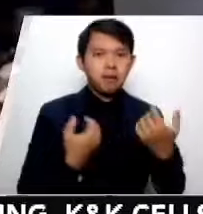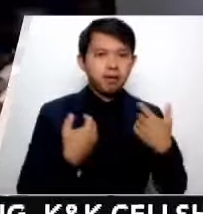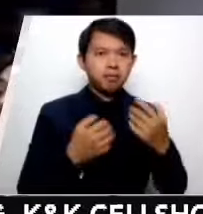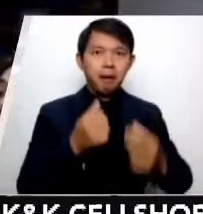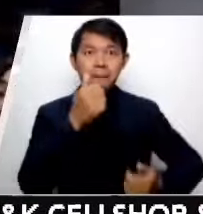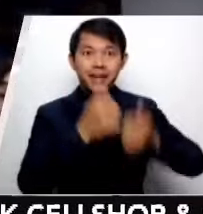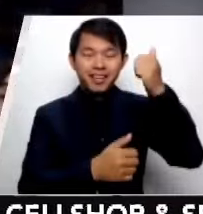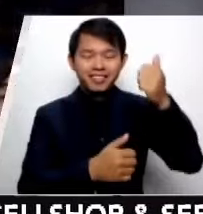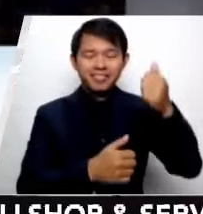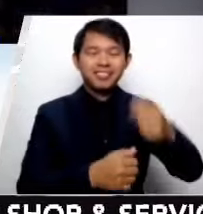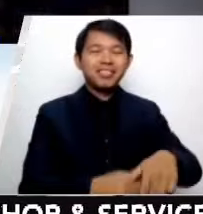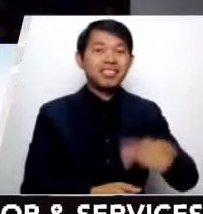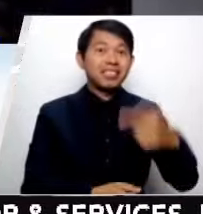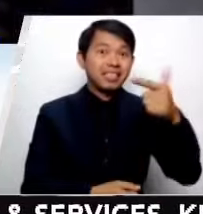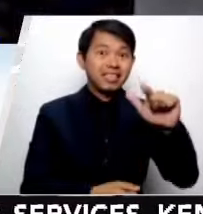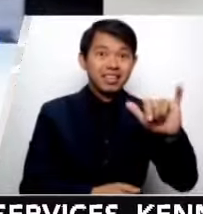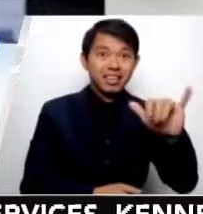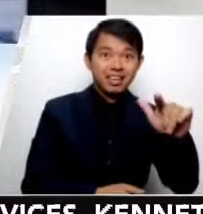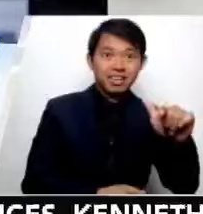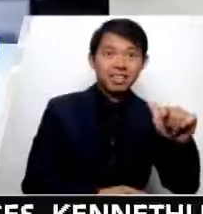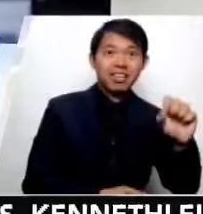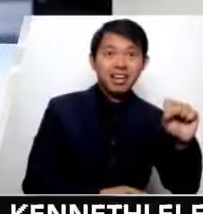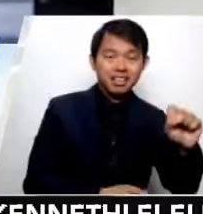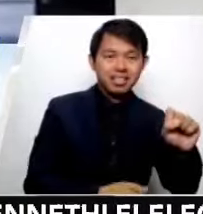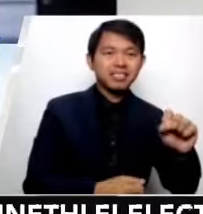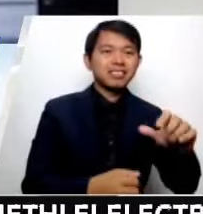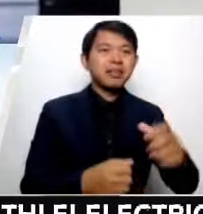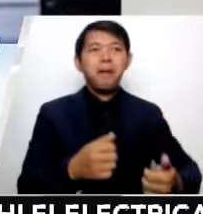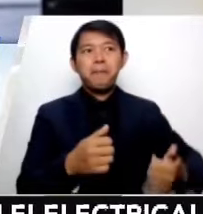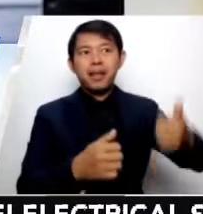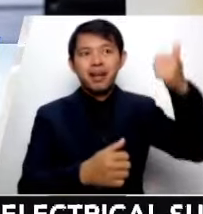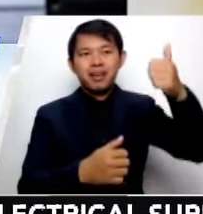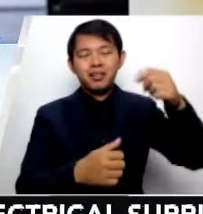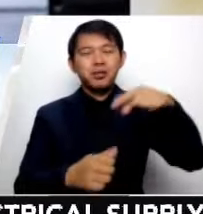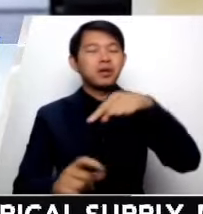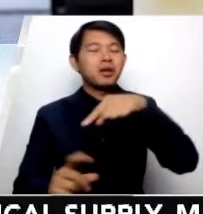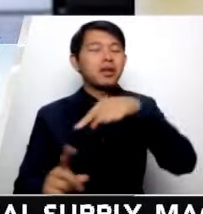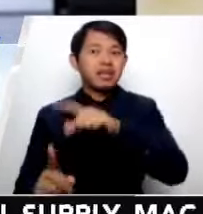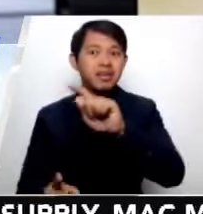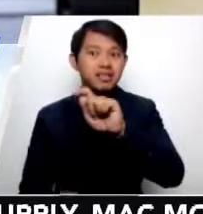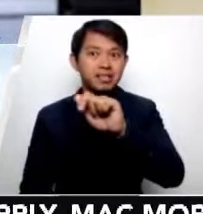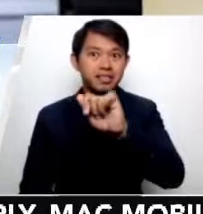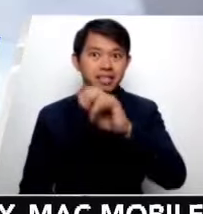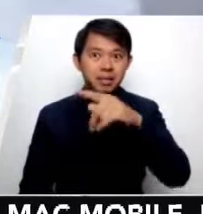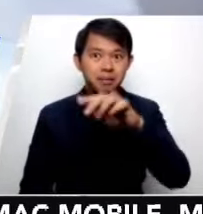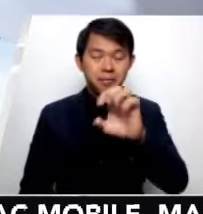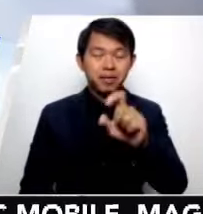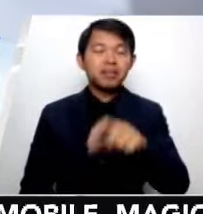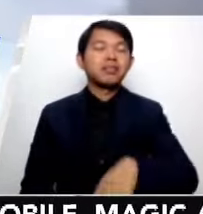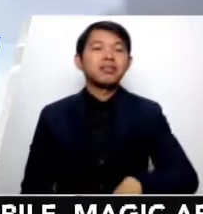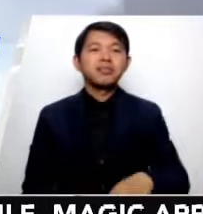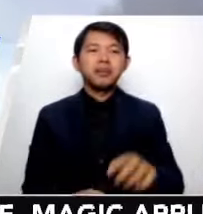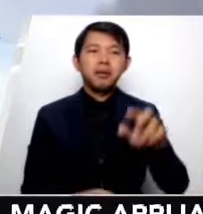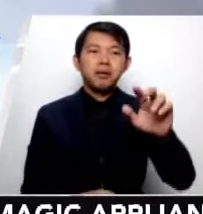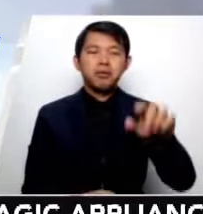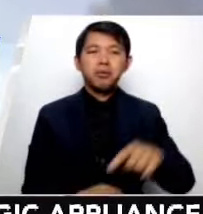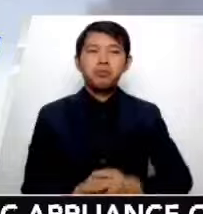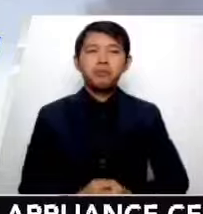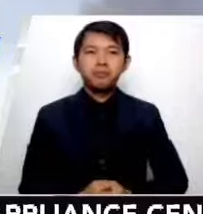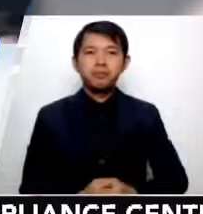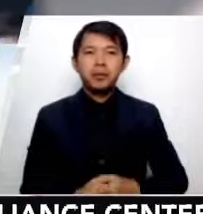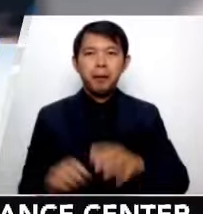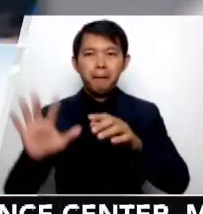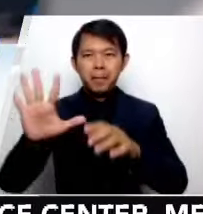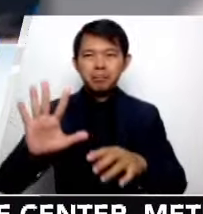ang Chinese Taipei 106-53. 2-0 na ang Gilas na pinataob din ng team ng Hong Kong noong Huwebes.